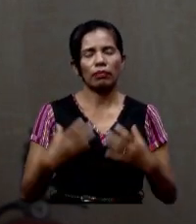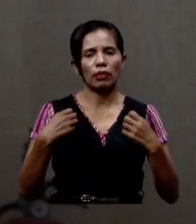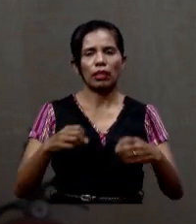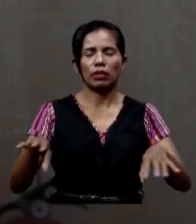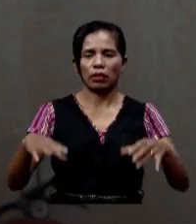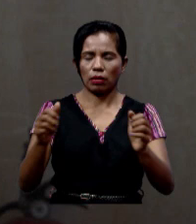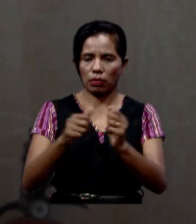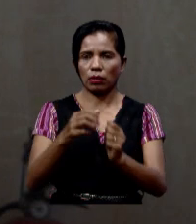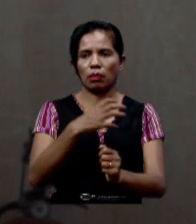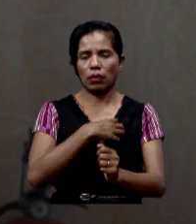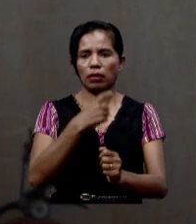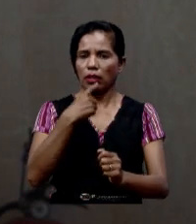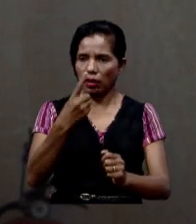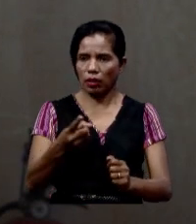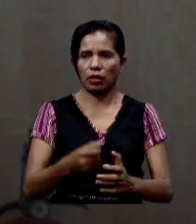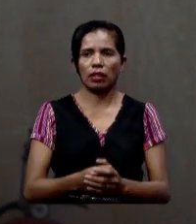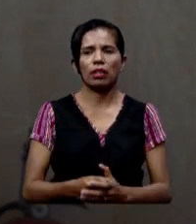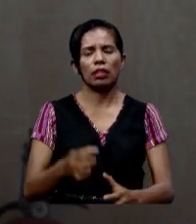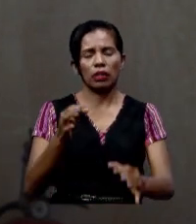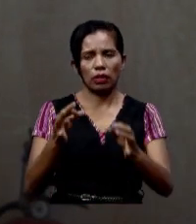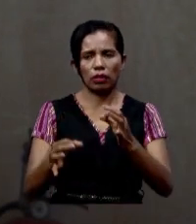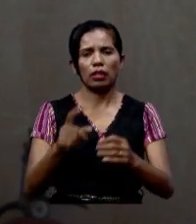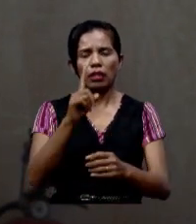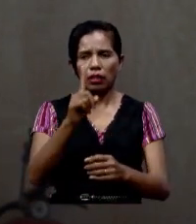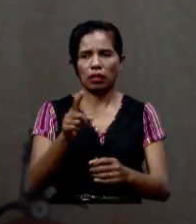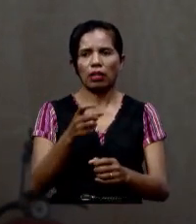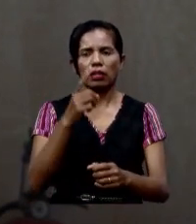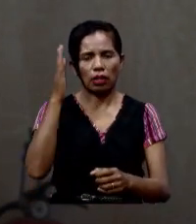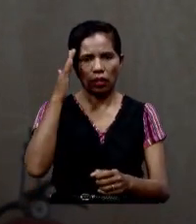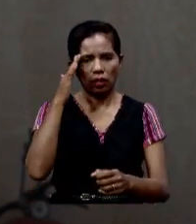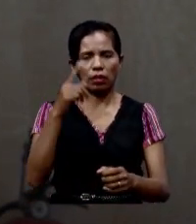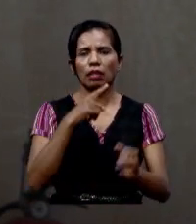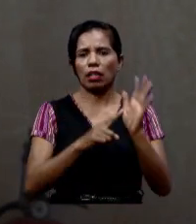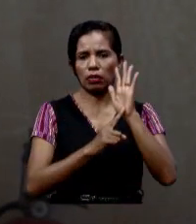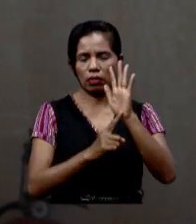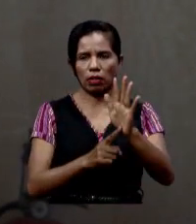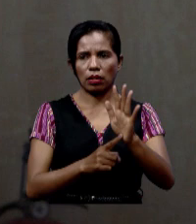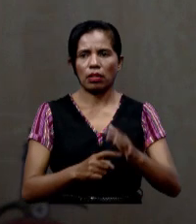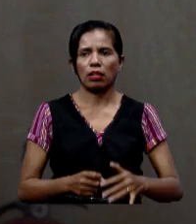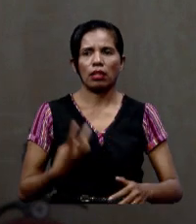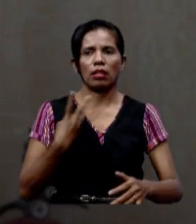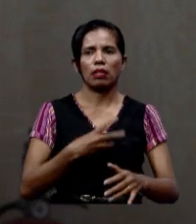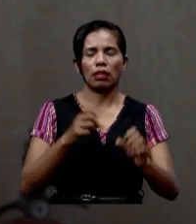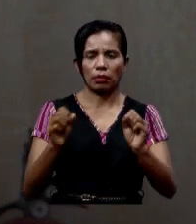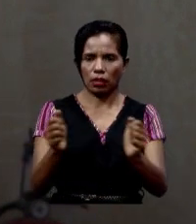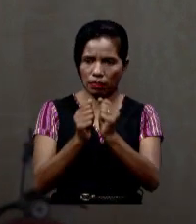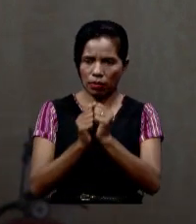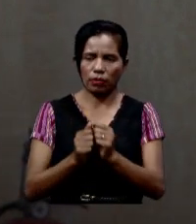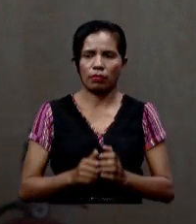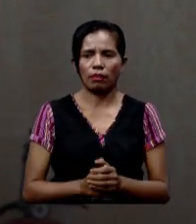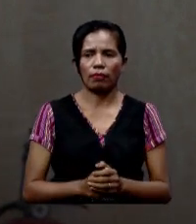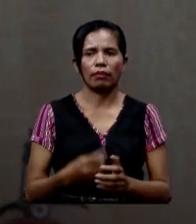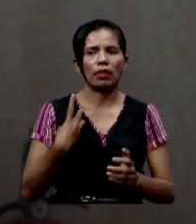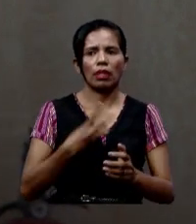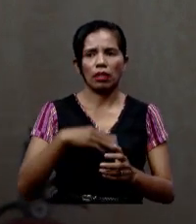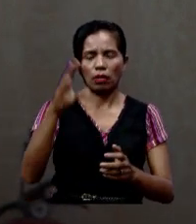ho polisi hatete, se ide itu hatene mus nih sir hatesai per ide bela hamutu kita